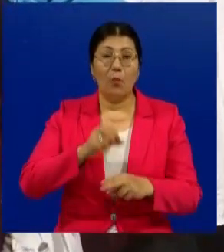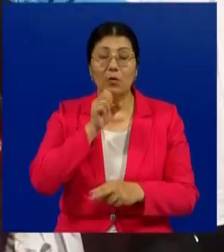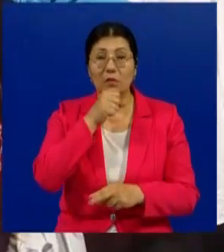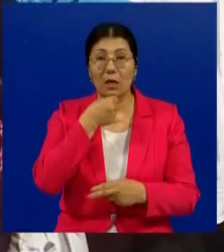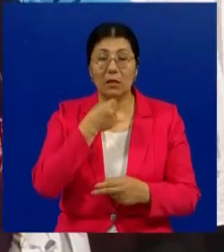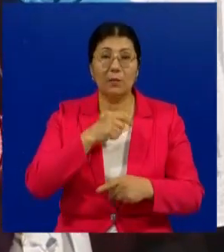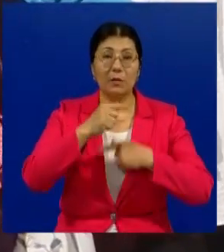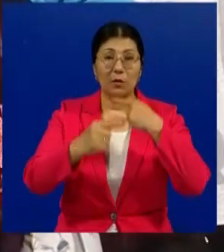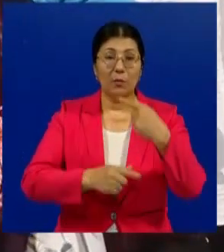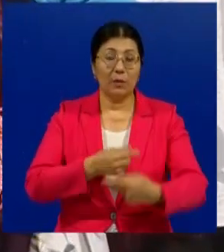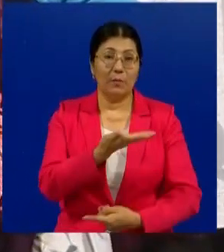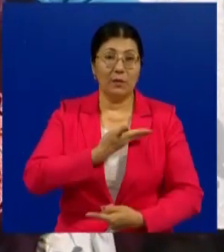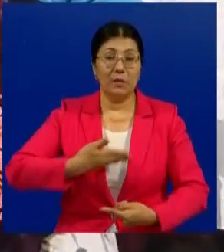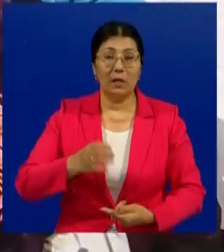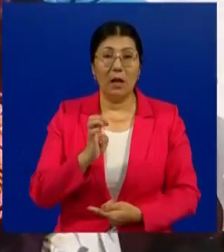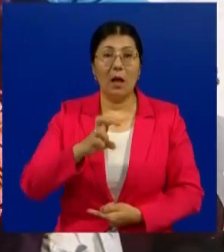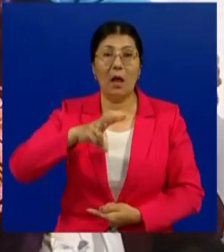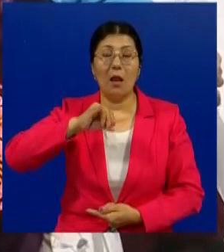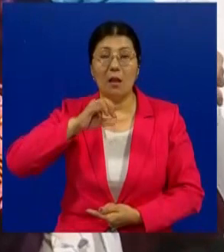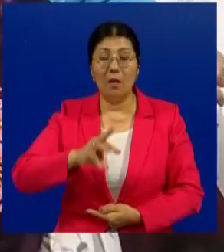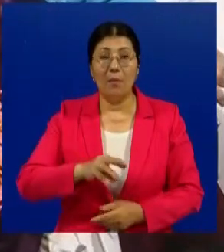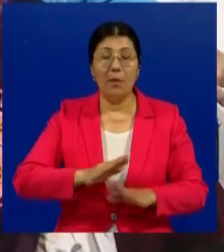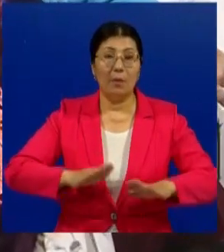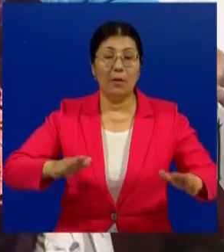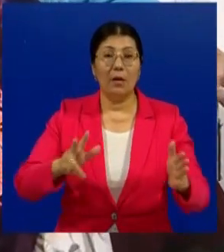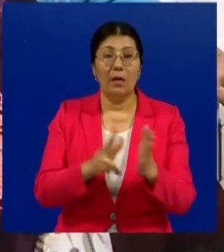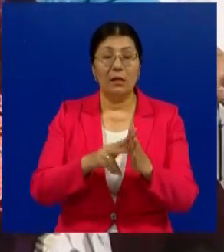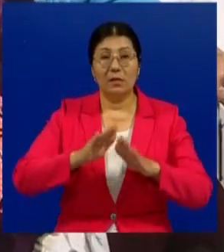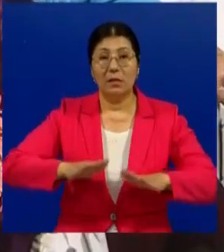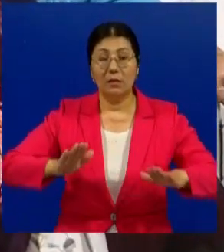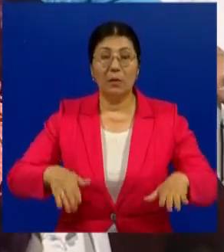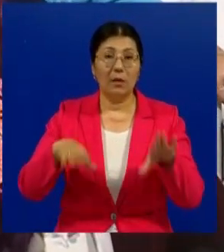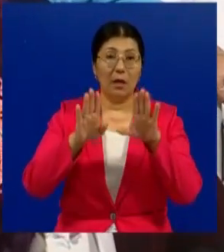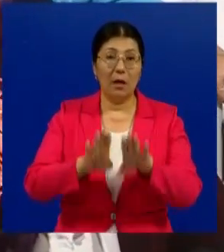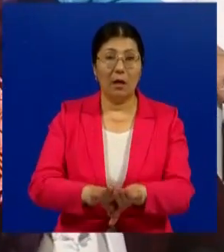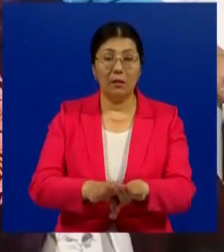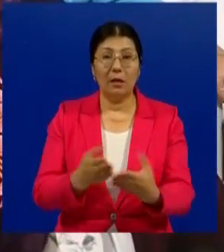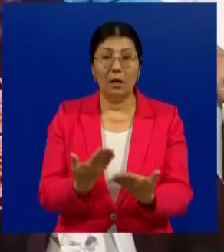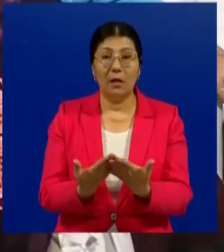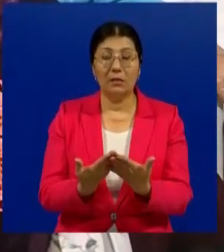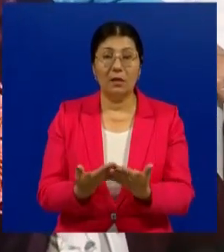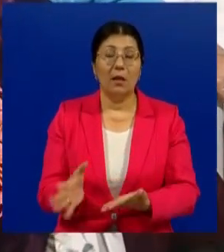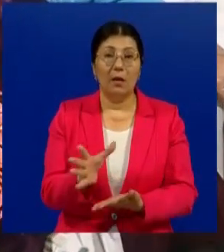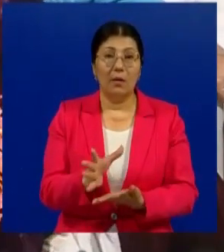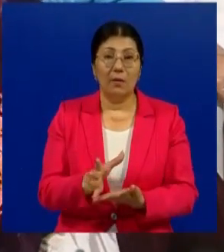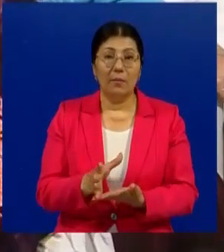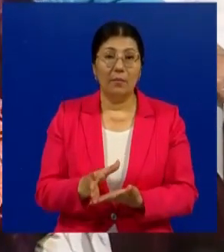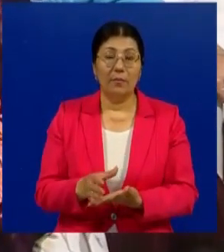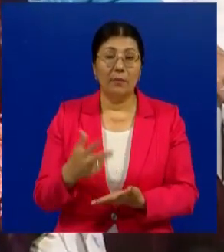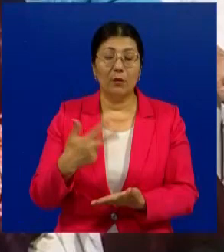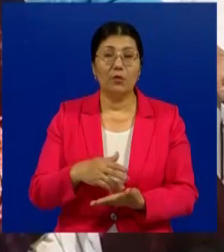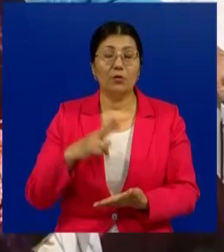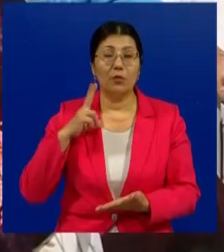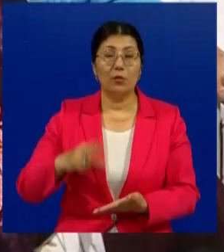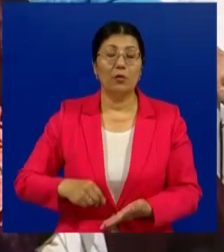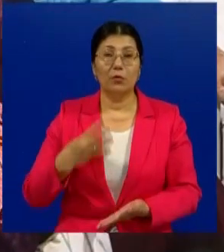атамыздың ұрпақтарымыз, біздер әлімнің баласымыз. 8 бала әлімнен қалдық. Соның қазір 3 ұл,